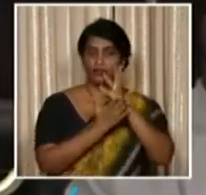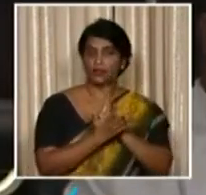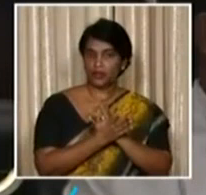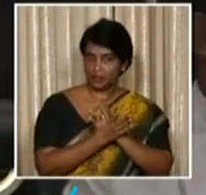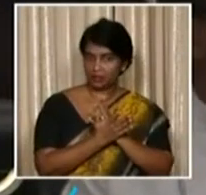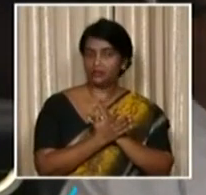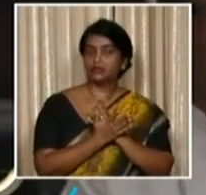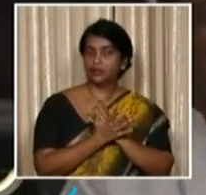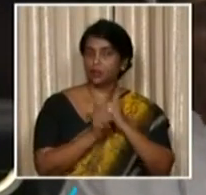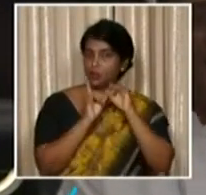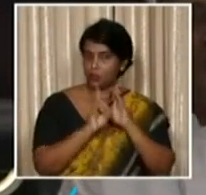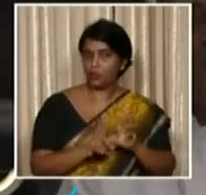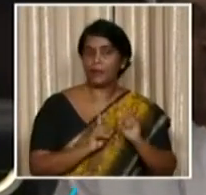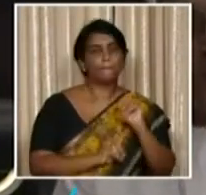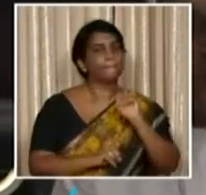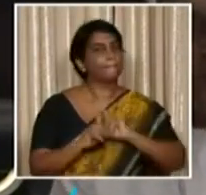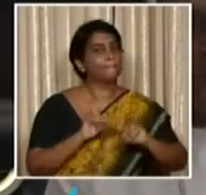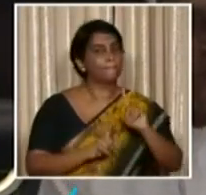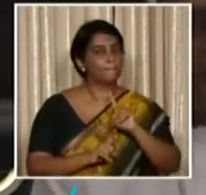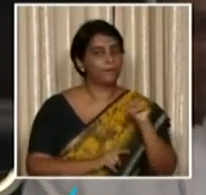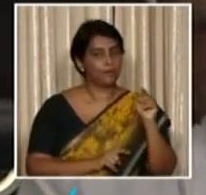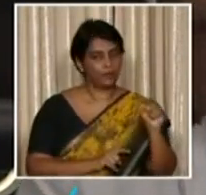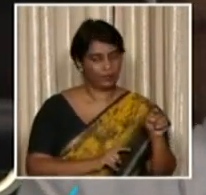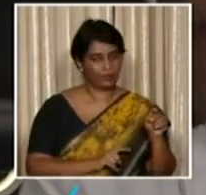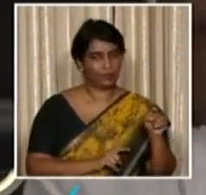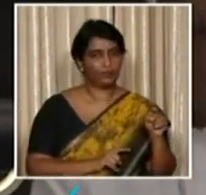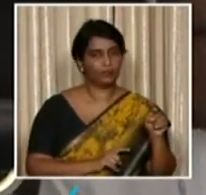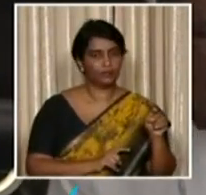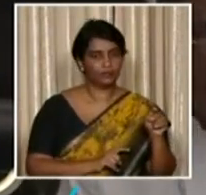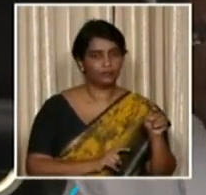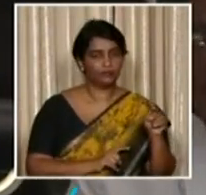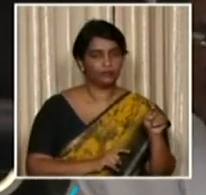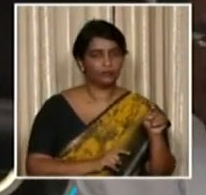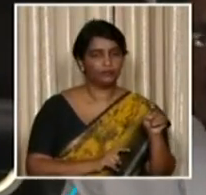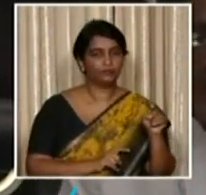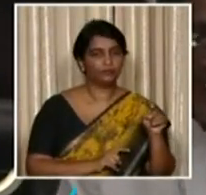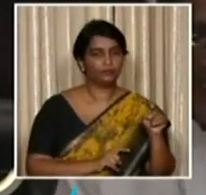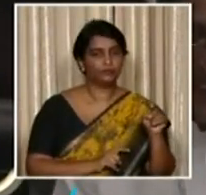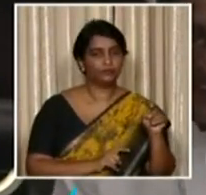ප්‍රකාරව පාර්ලිමේන්තුවේ මේ